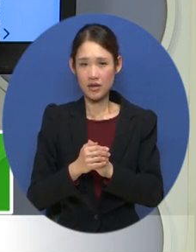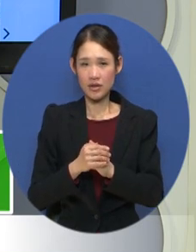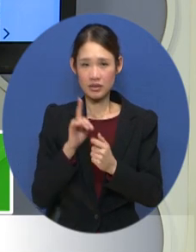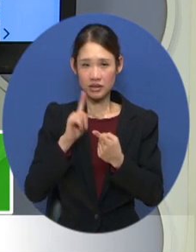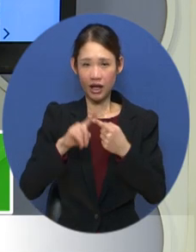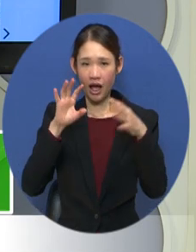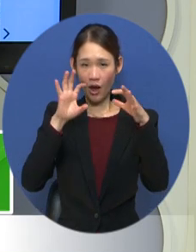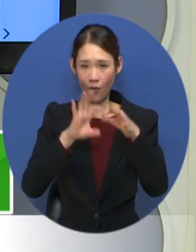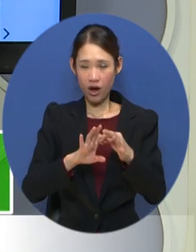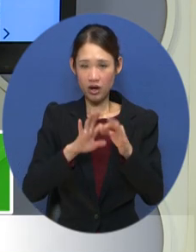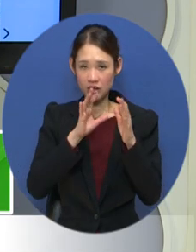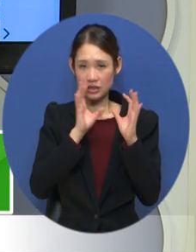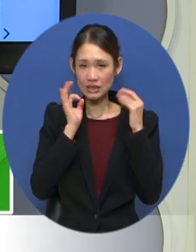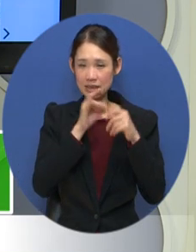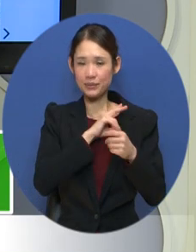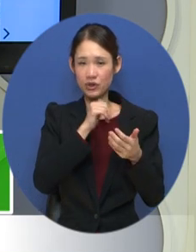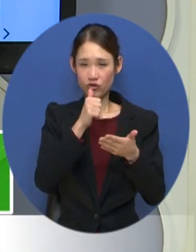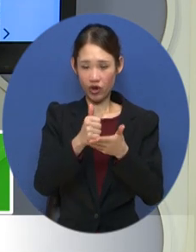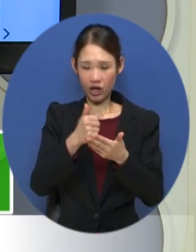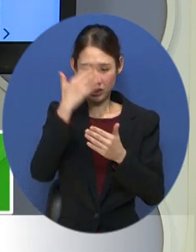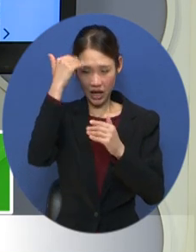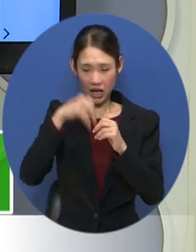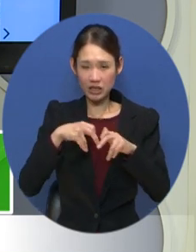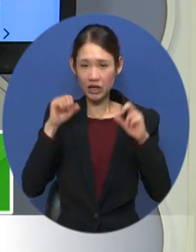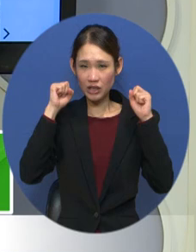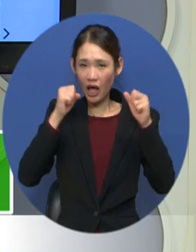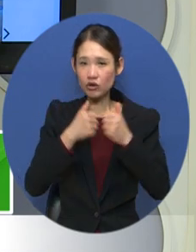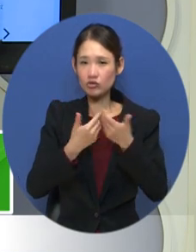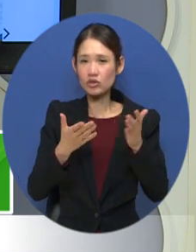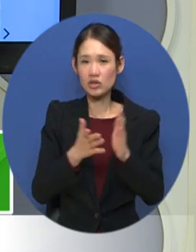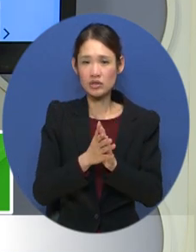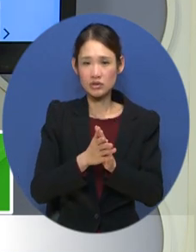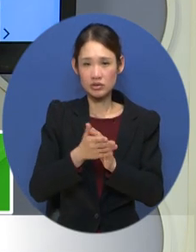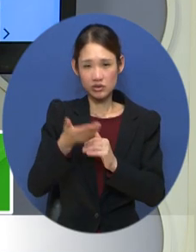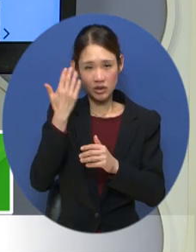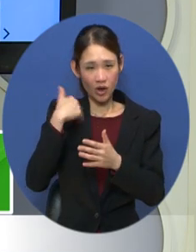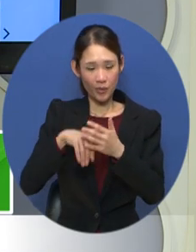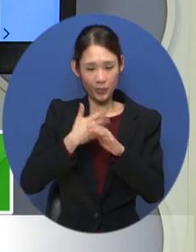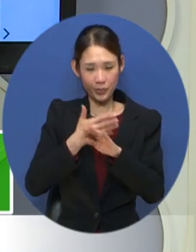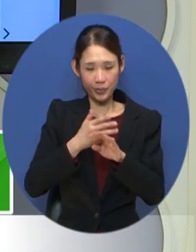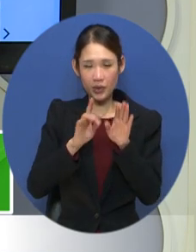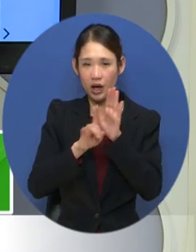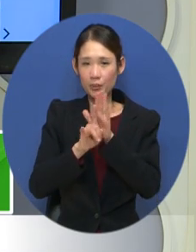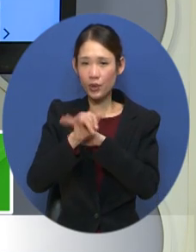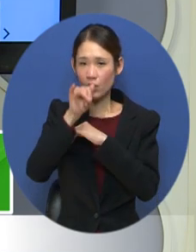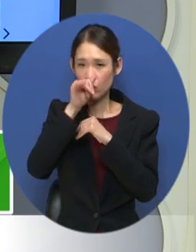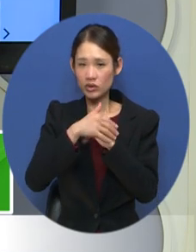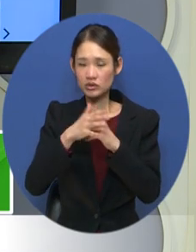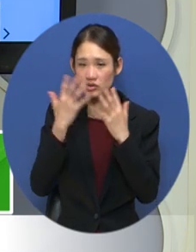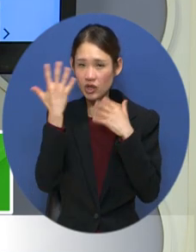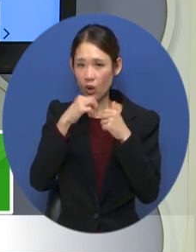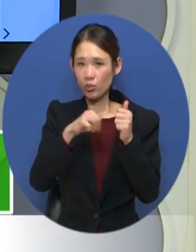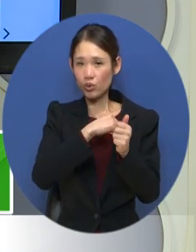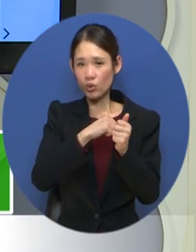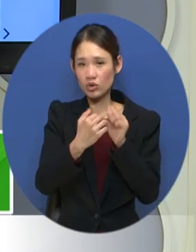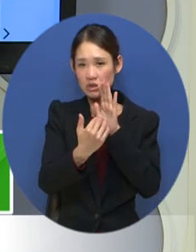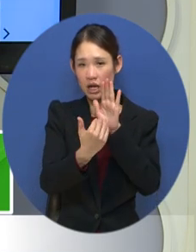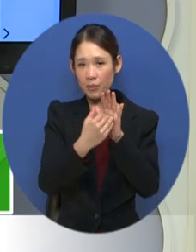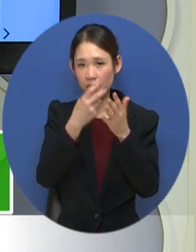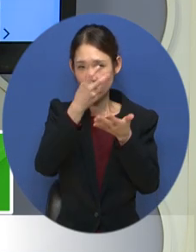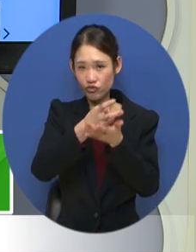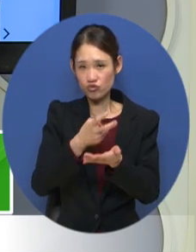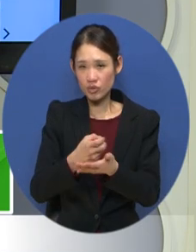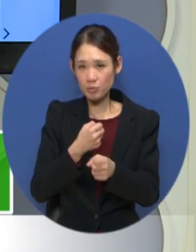이에 대해 김 의원은 대한장애인체육회 는 지난해 혁신 방안 을 발표하면서 성폭력 예방 교정 을 재 정하겠다 고